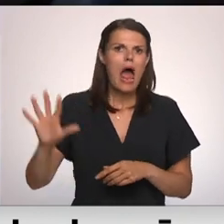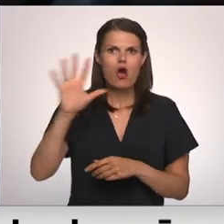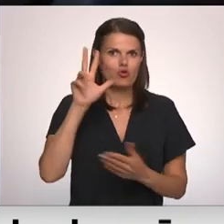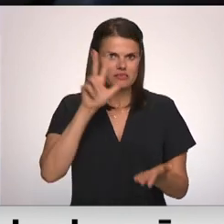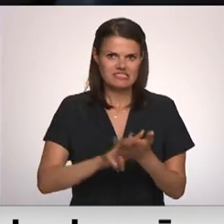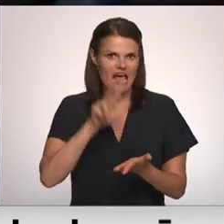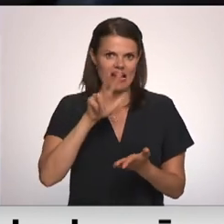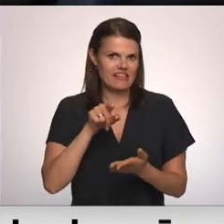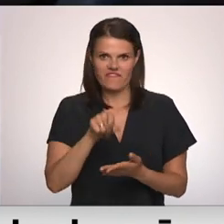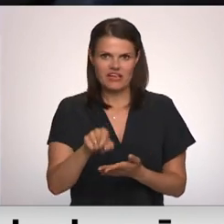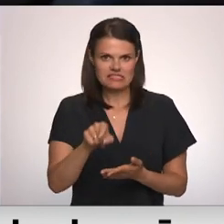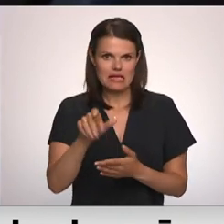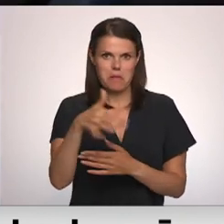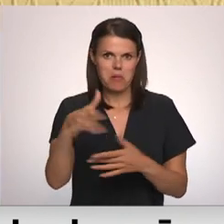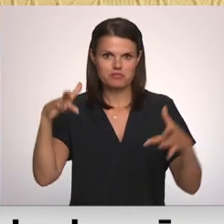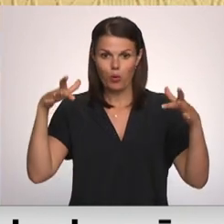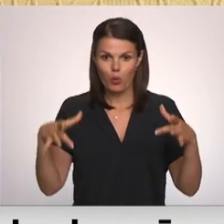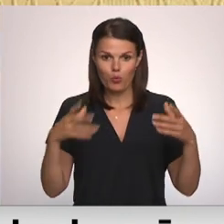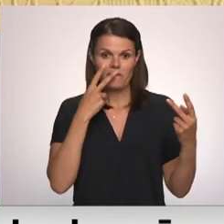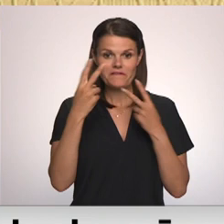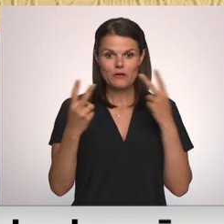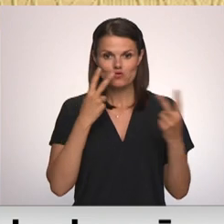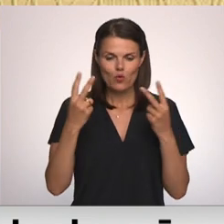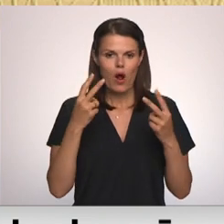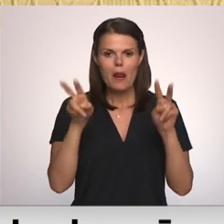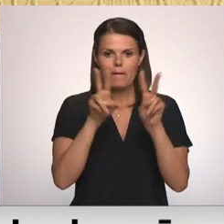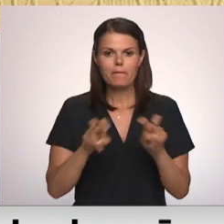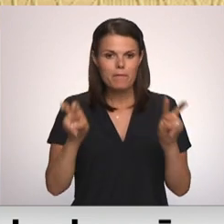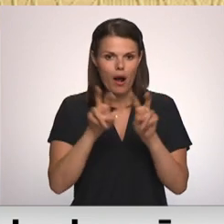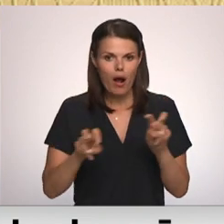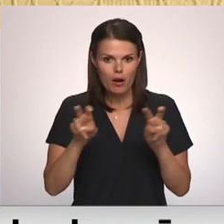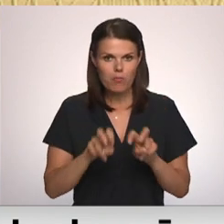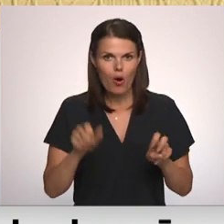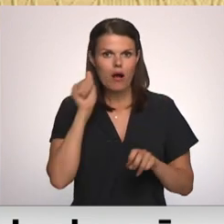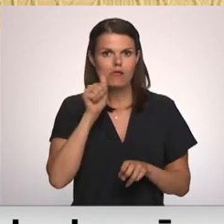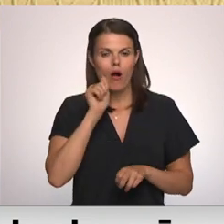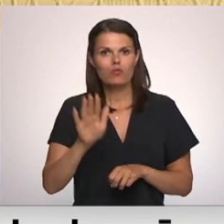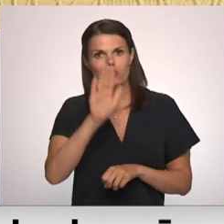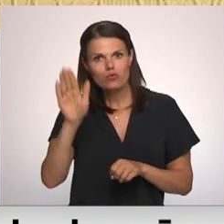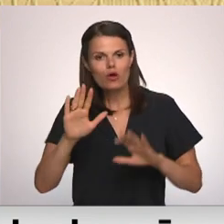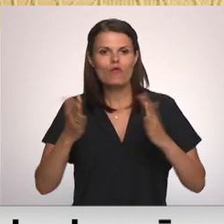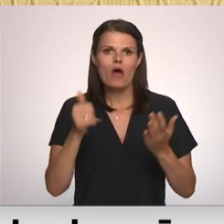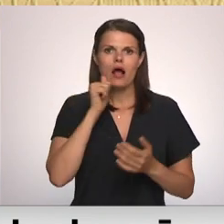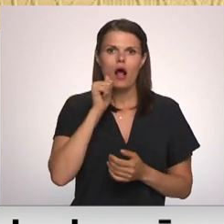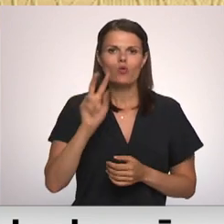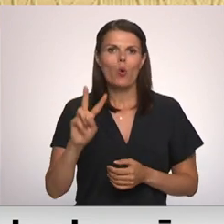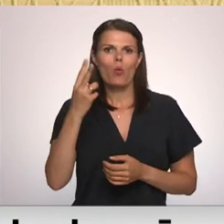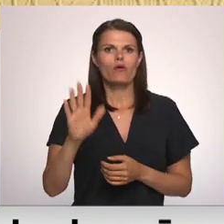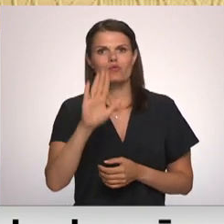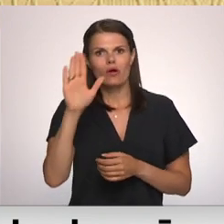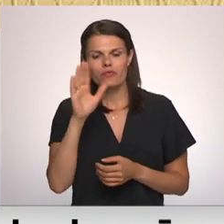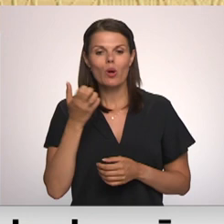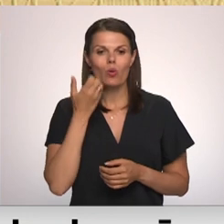Šie grozi vizuāli tiek pārbaudīti praktiski katru dienu vai katru otro dienu, tad, kad